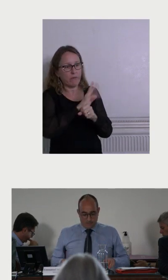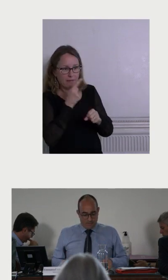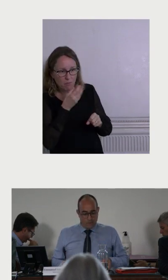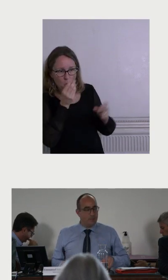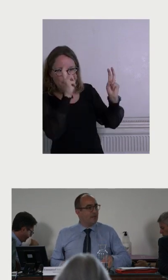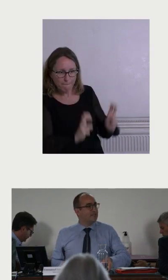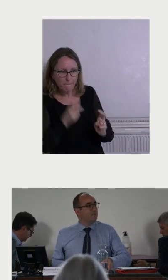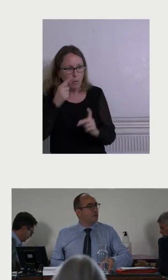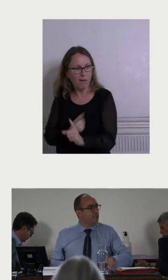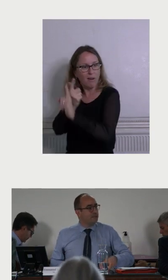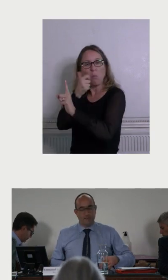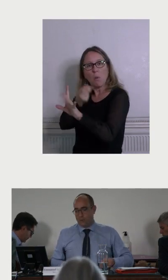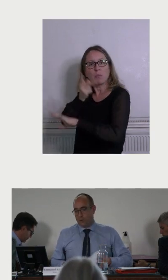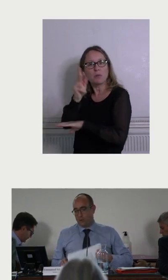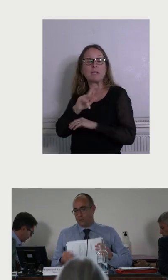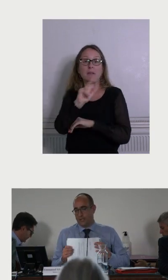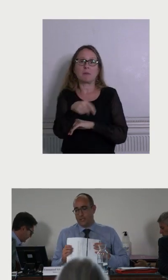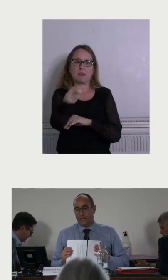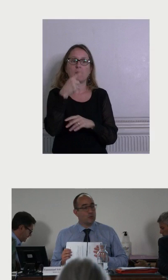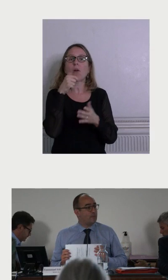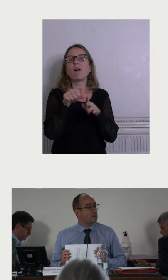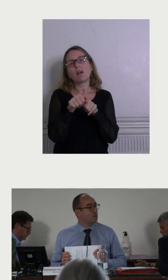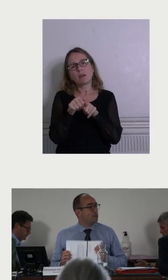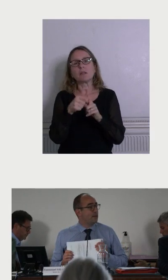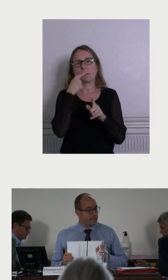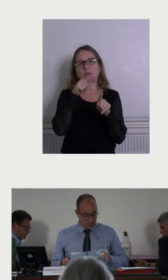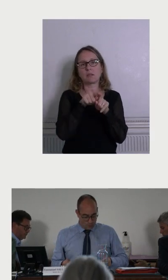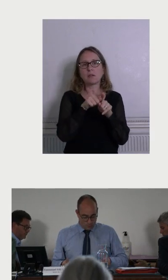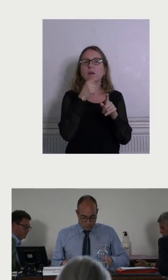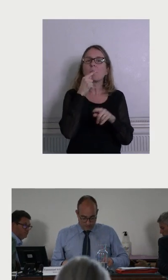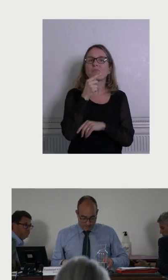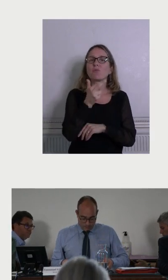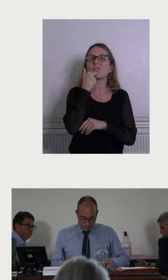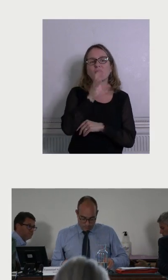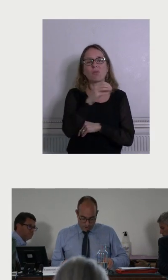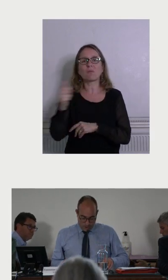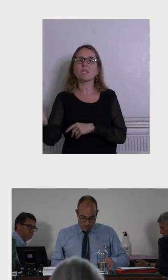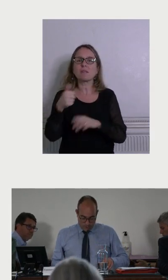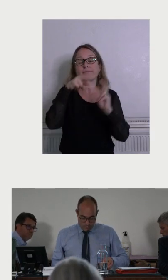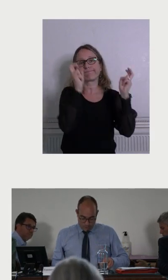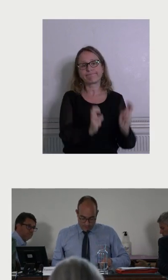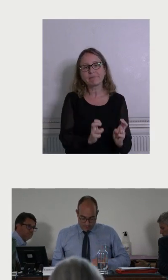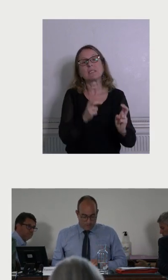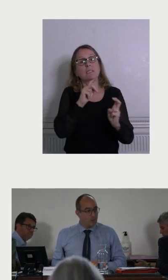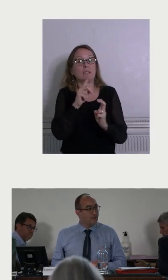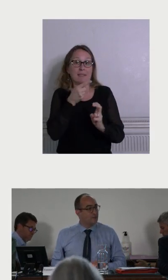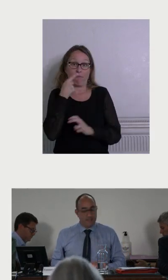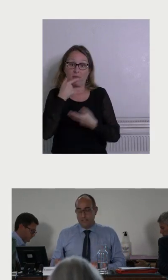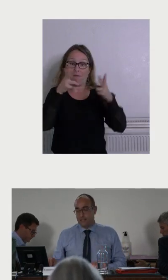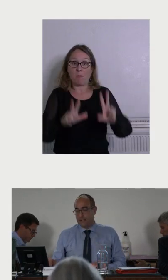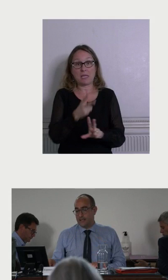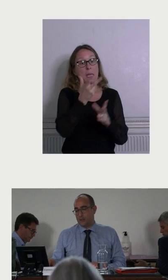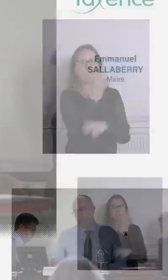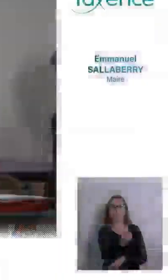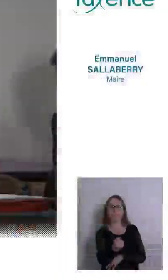cas, c'est un point sur lequel il va falloir évidemment beaucoup d'investissements. Nous arrêterons, c'est déjà en grande partie le cas, mais l'arrêt